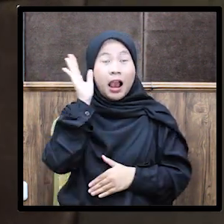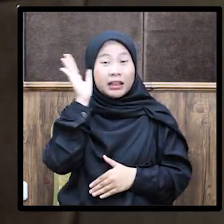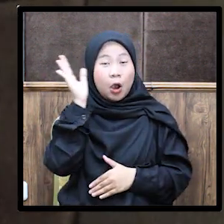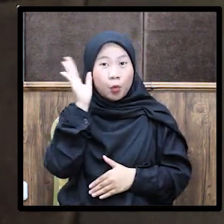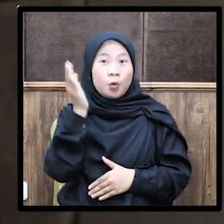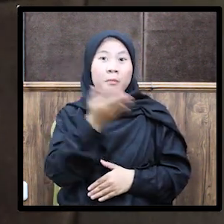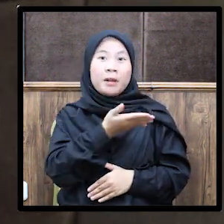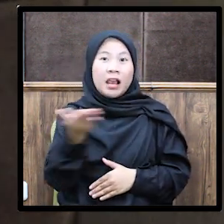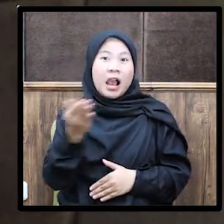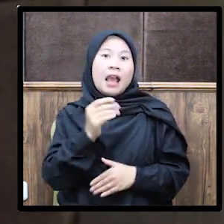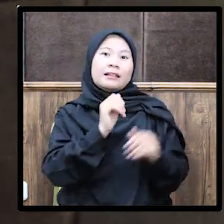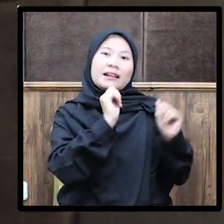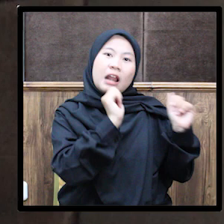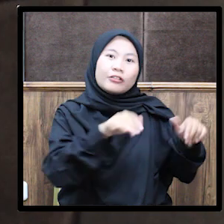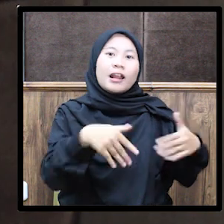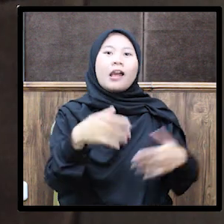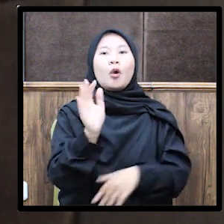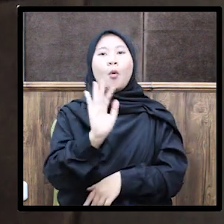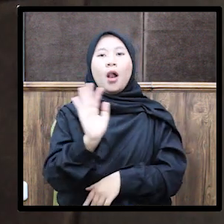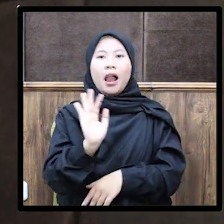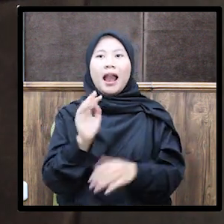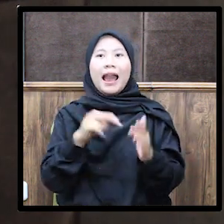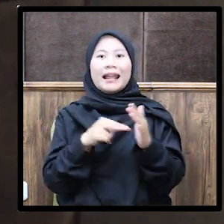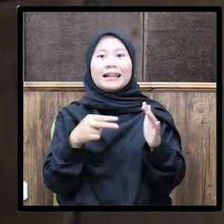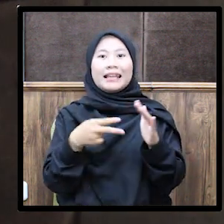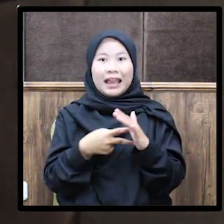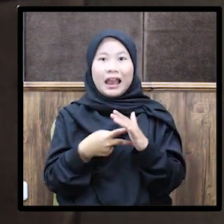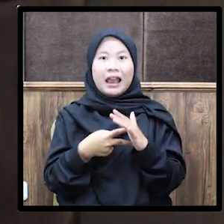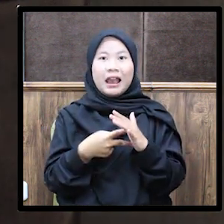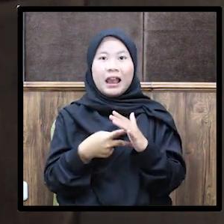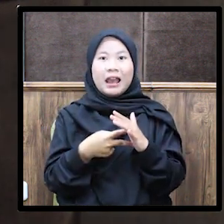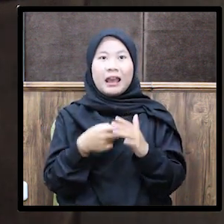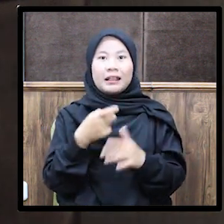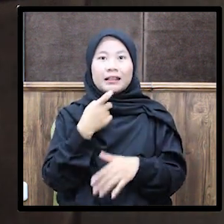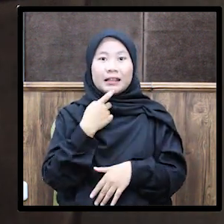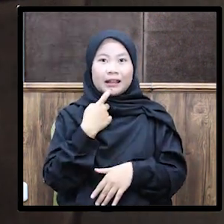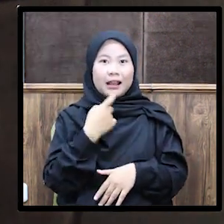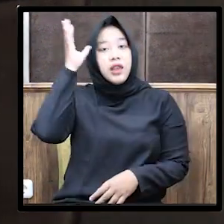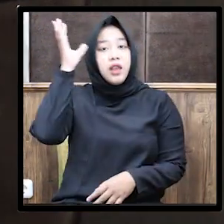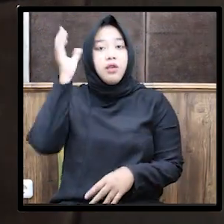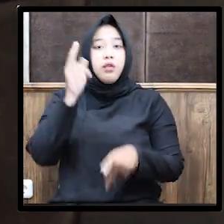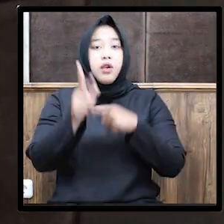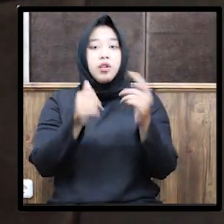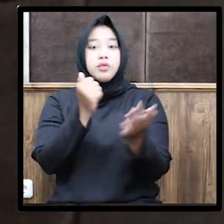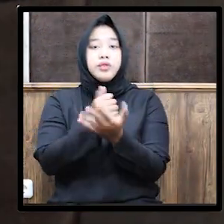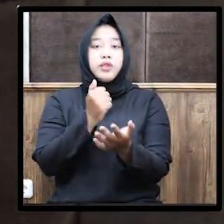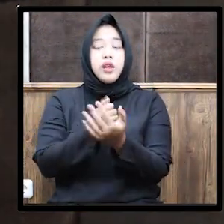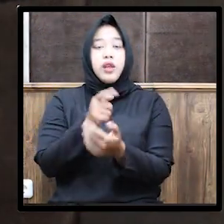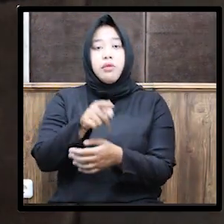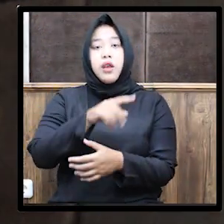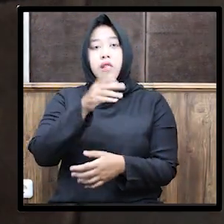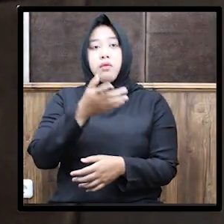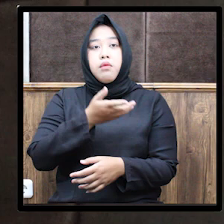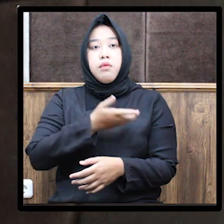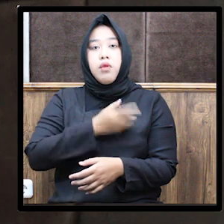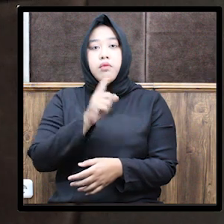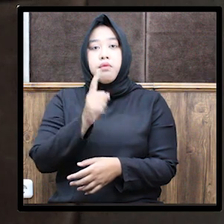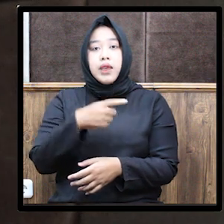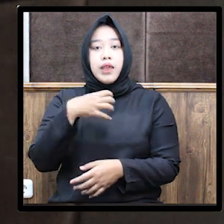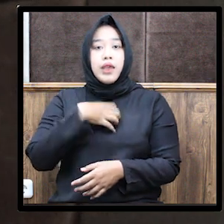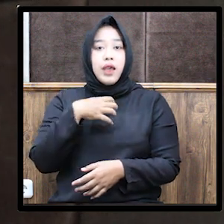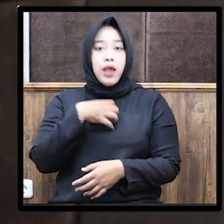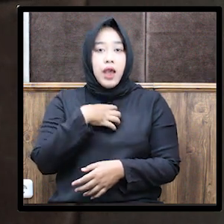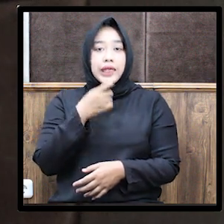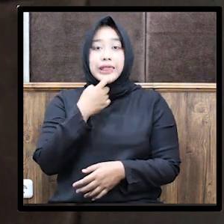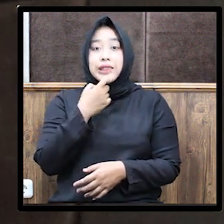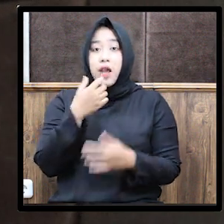gitu. Artinya ini ada isu soal misalnya artinya kita juga nggak tahu bahwa mereka akan menggunakan hak pilihnya atau